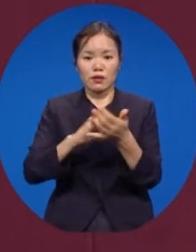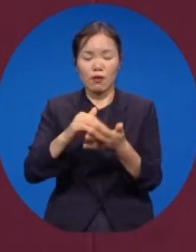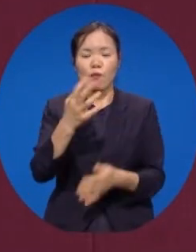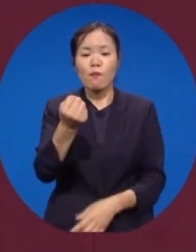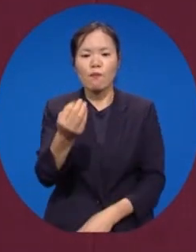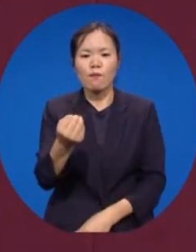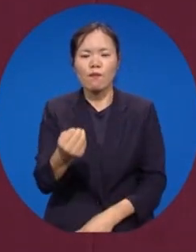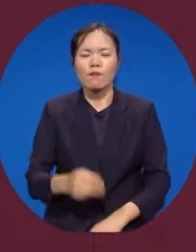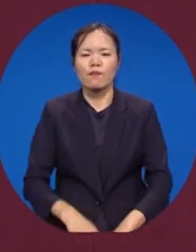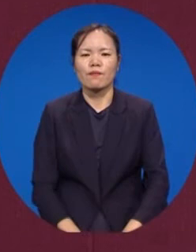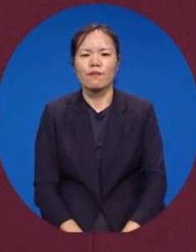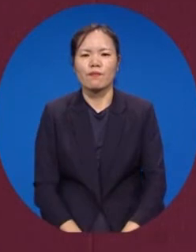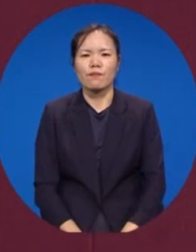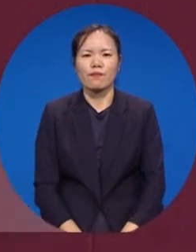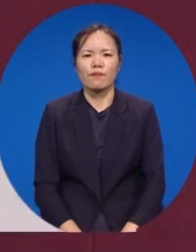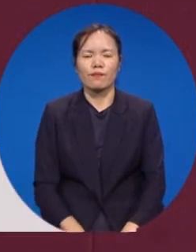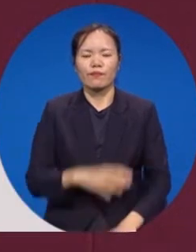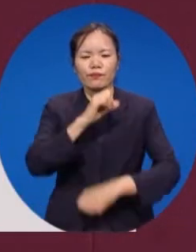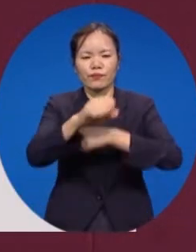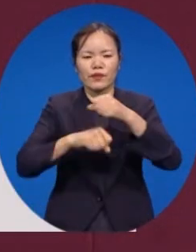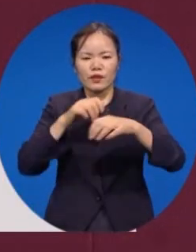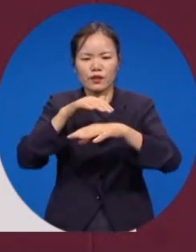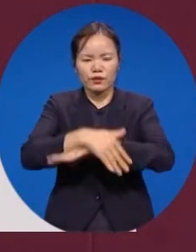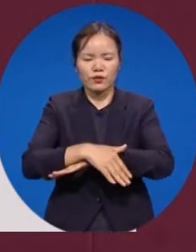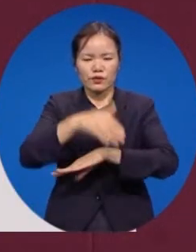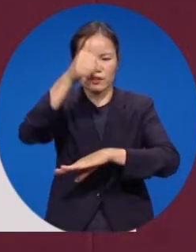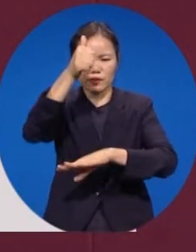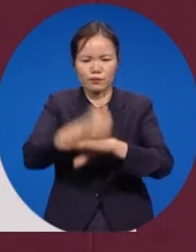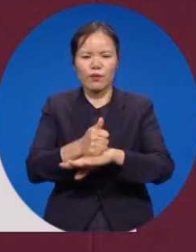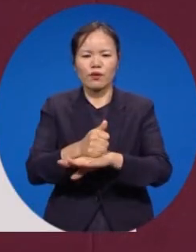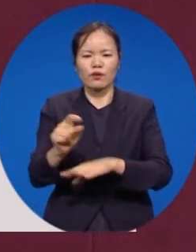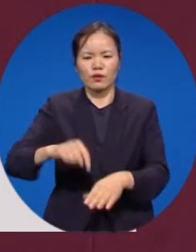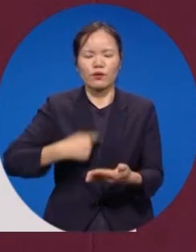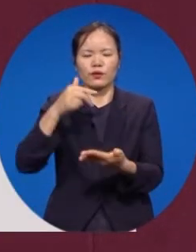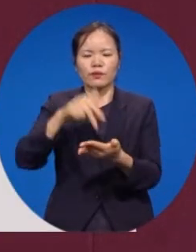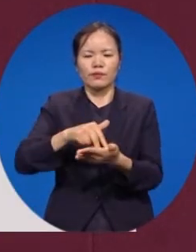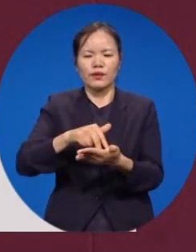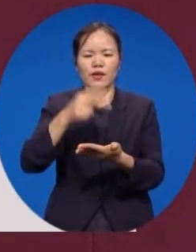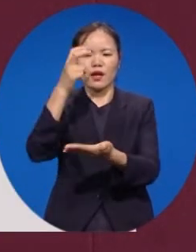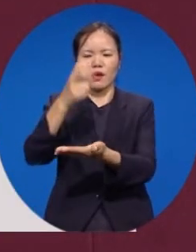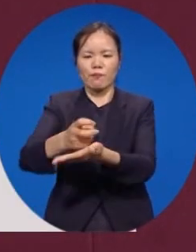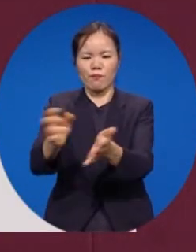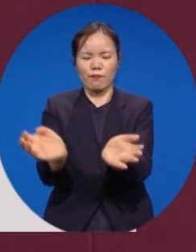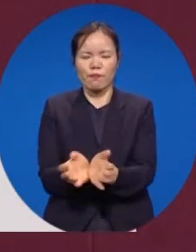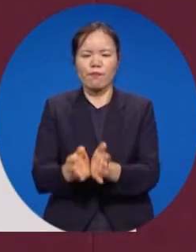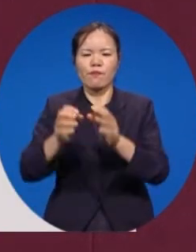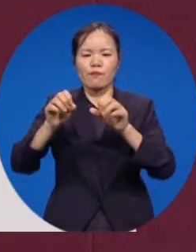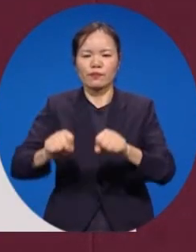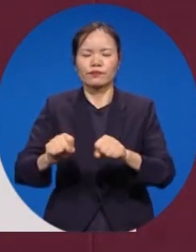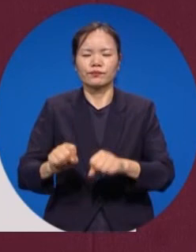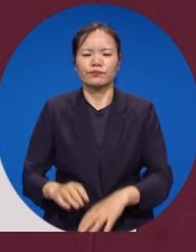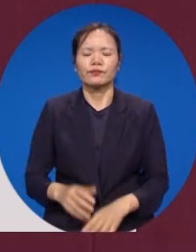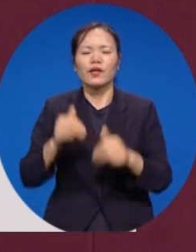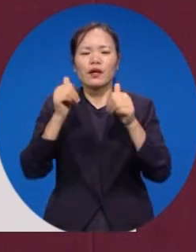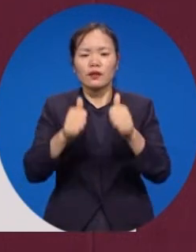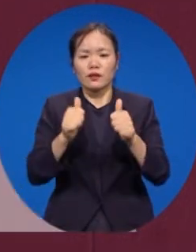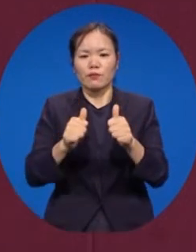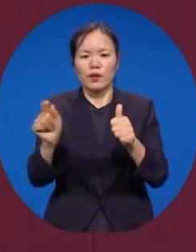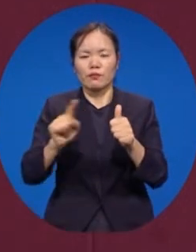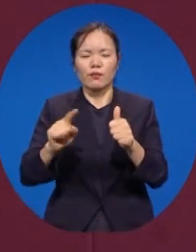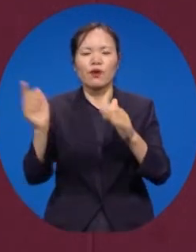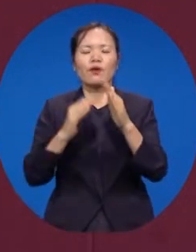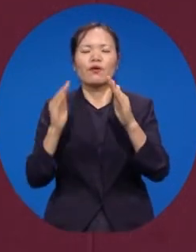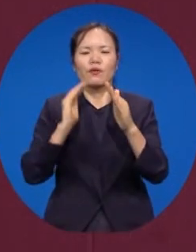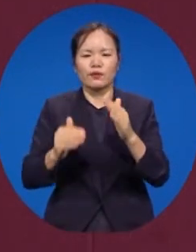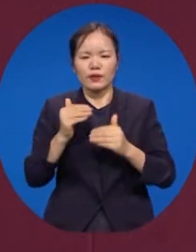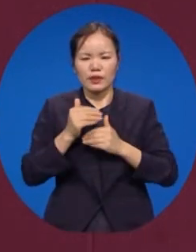하셨습니까? 민주주의 최후의 보루는 독립된 사법부의 존재입니다. 재판은